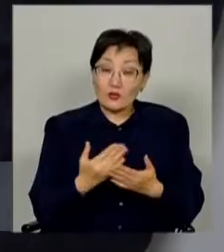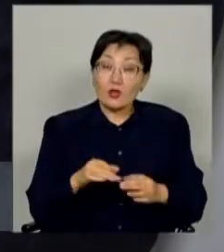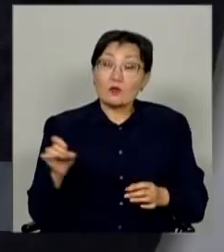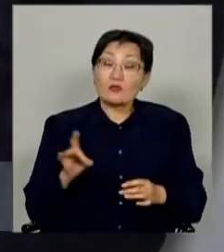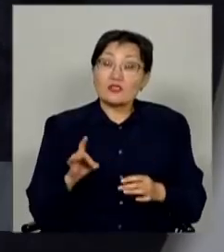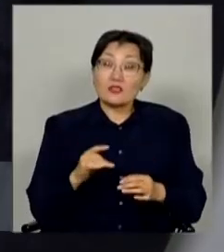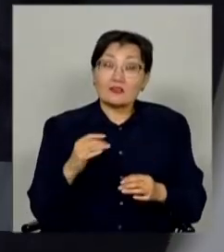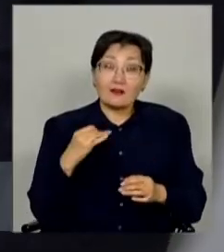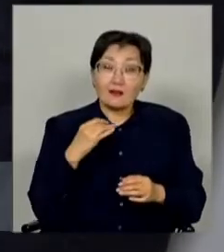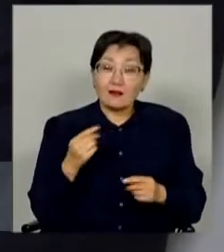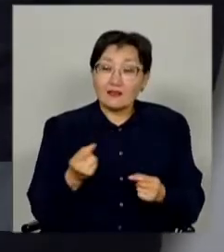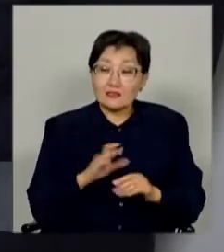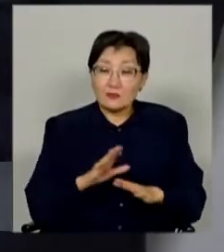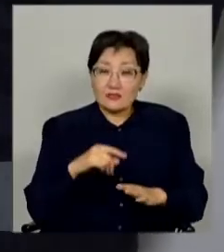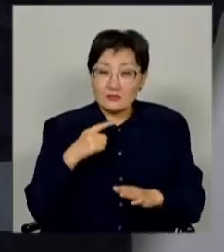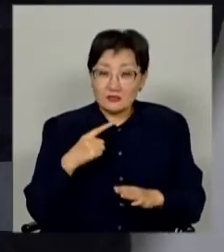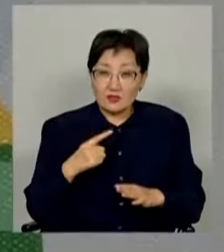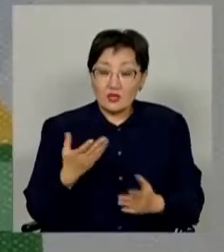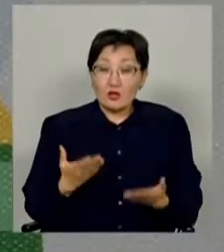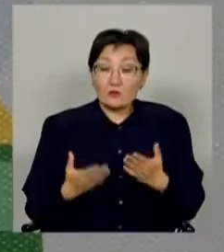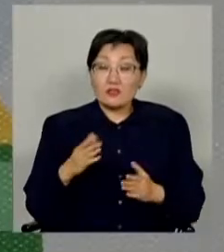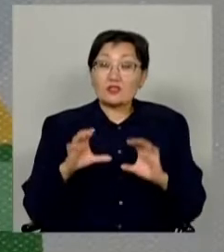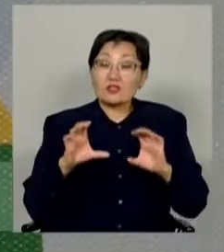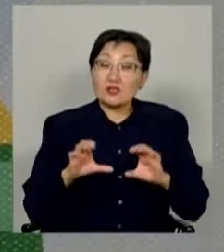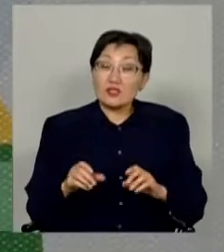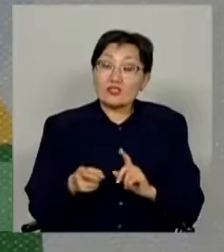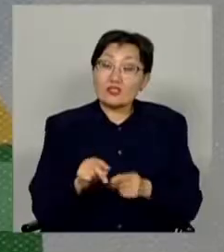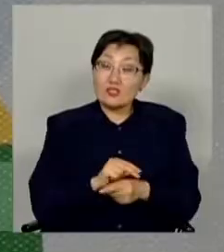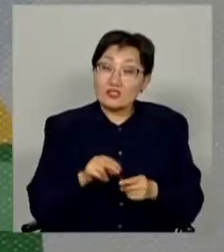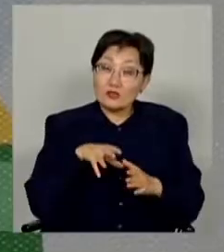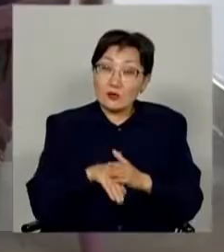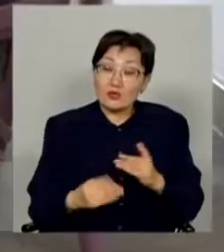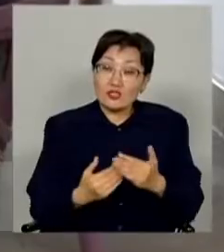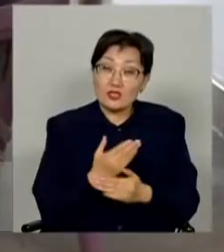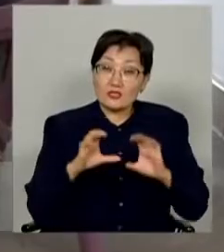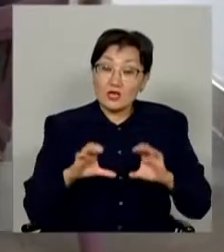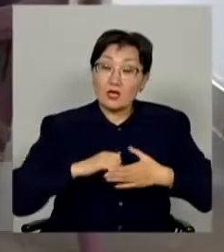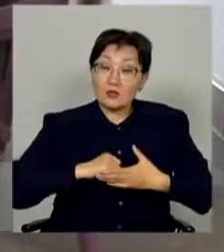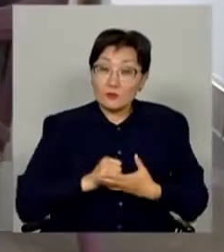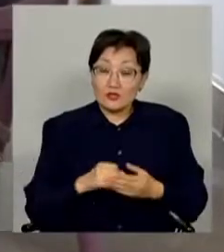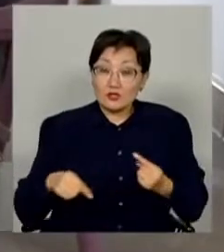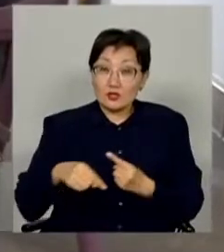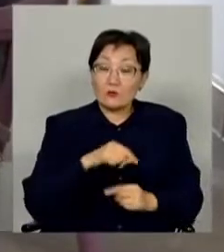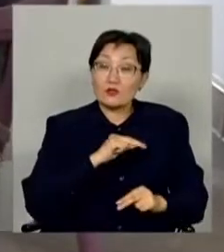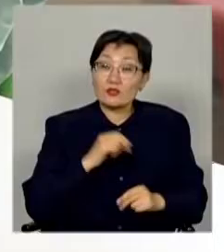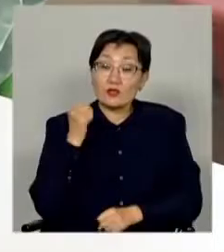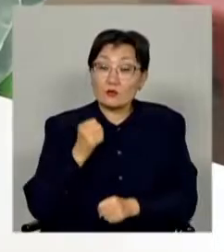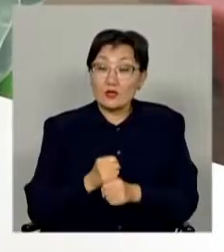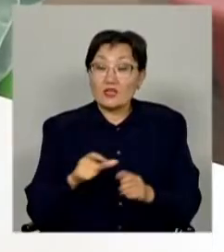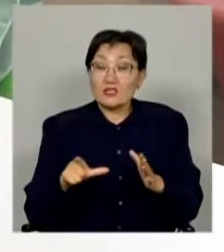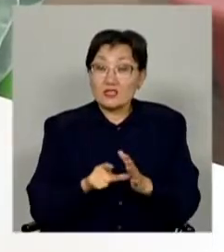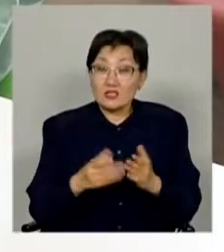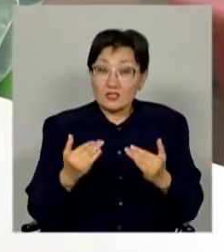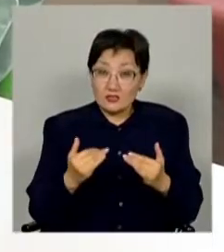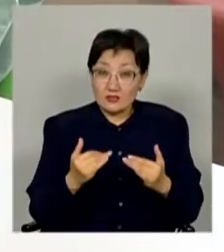мөлшері аз емес дейді Натальяның өзі. Егер салық кодексіне өзгерістер енгізіліп, жаңа заң қабылданса, кәсіпкер жұмысшыларына салықта